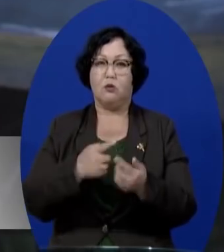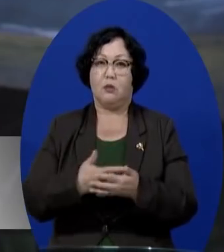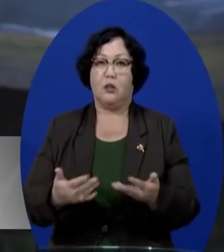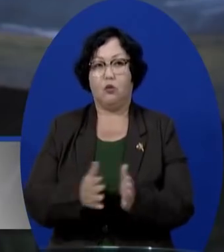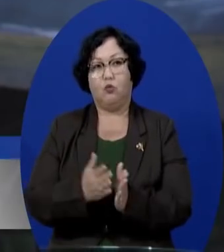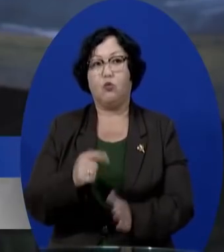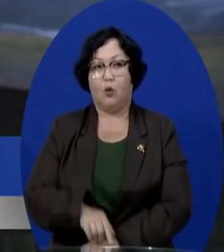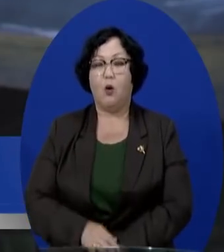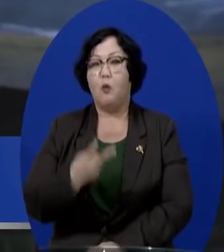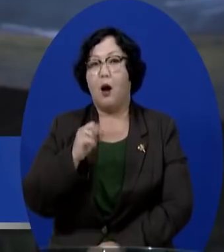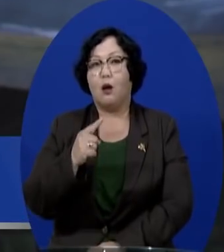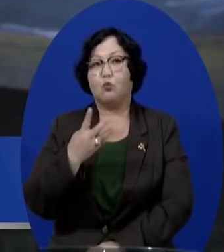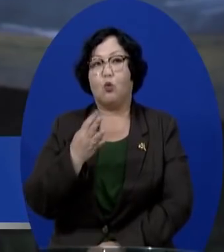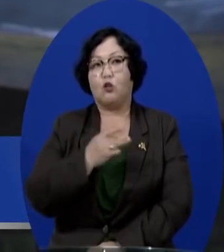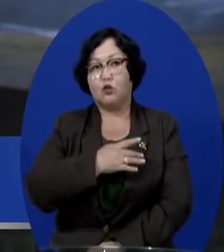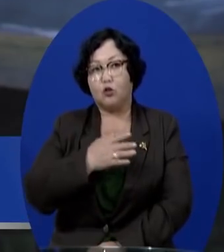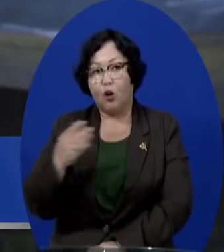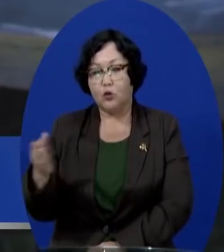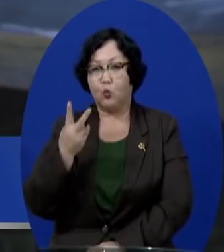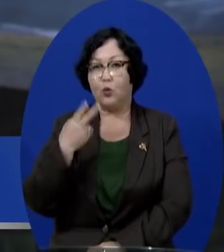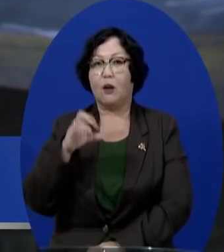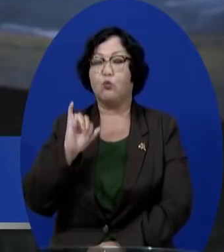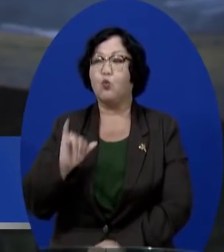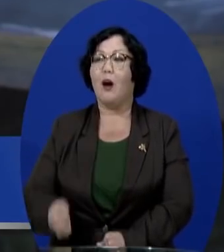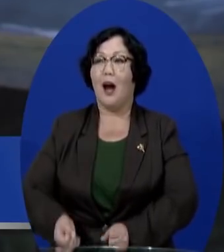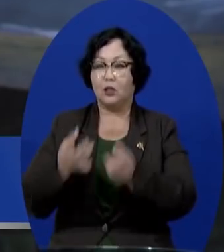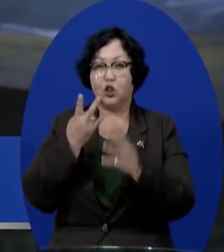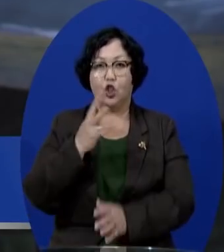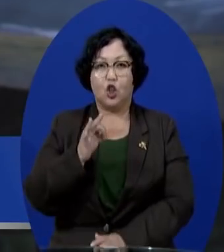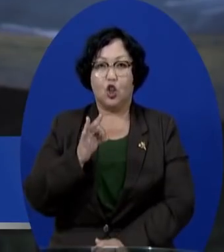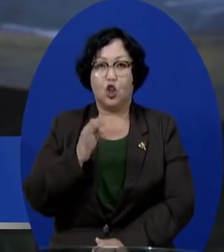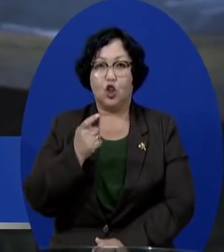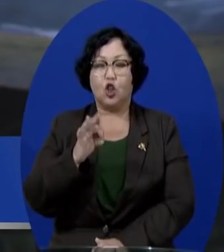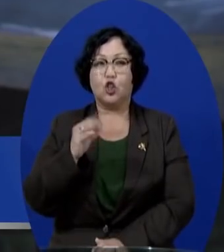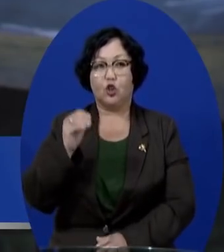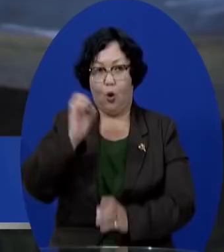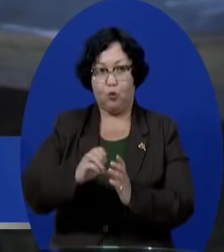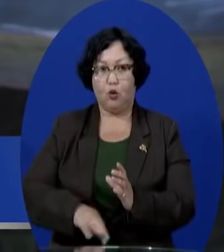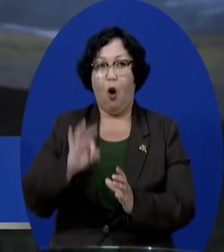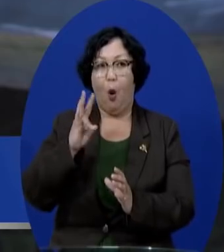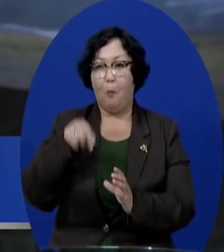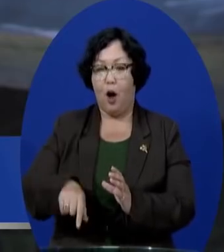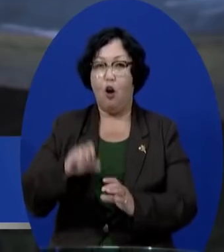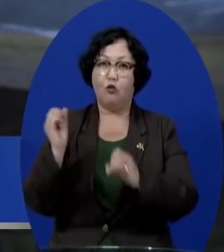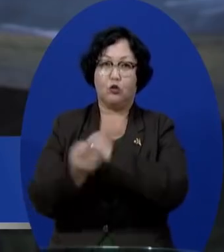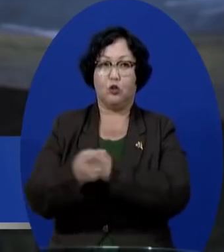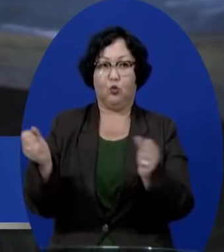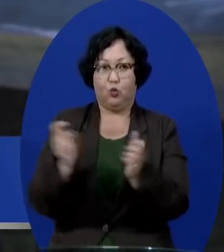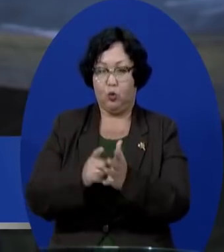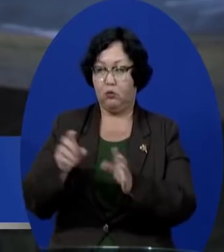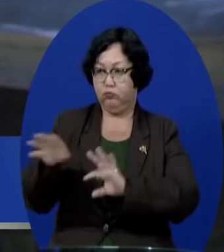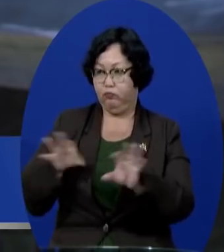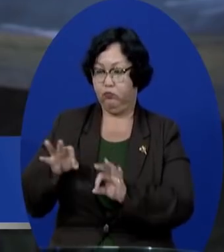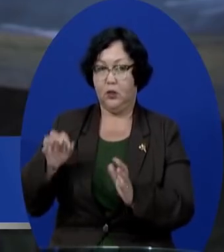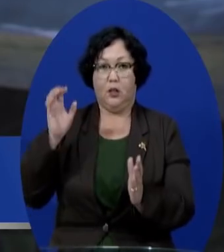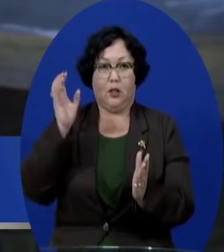2014 оноос хойш үйл явдлуудыг нөхөд за тухайн одоо онд байгаа онцлог гол үйл явдлыг тоолгож харуулад за